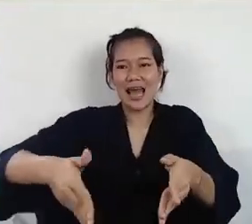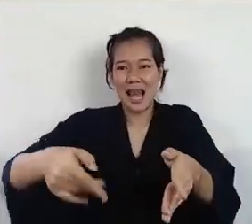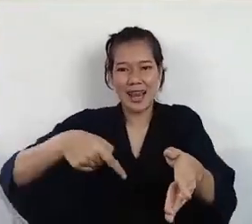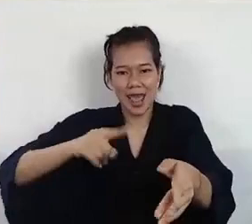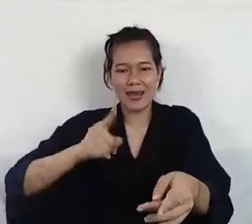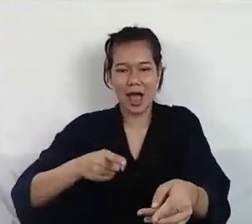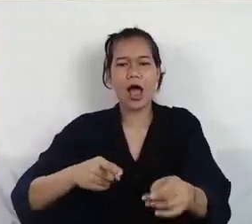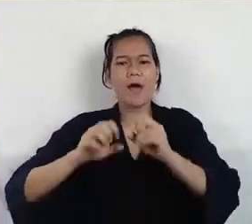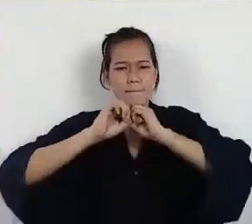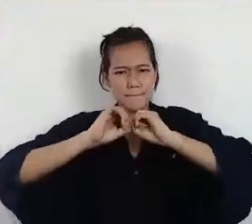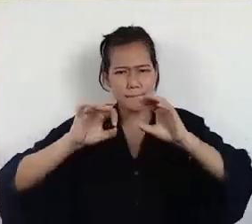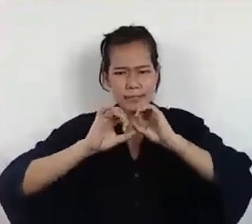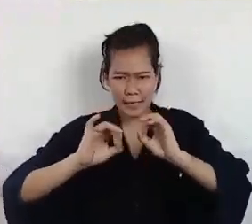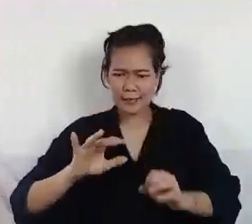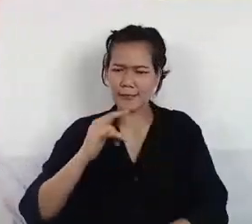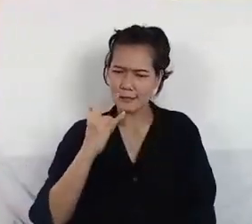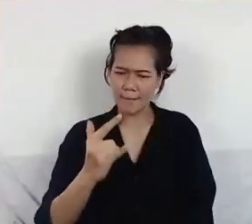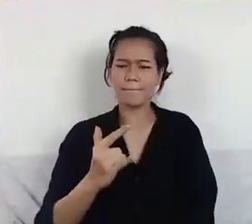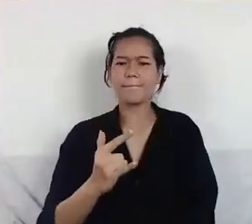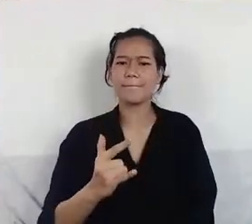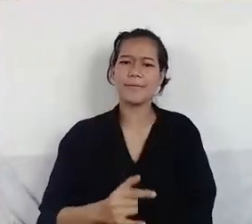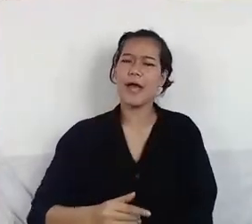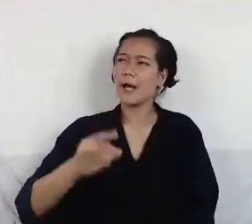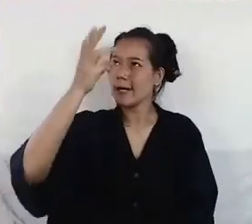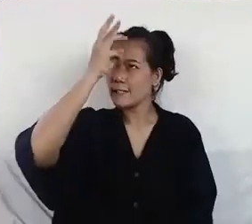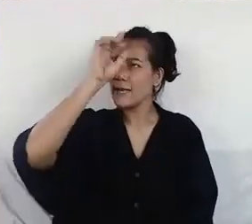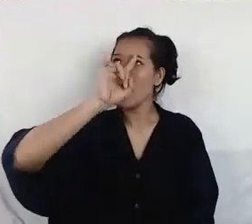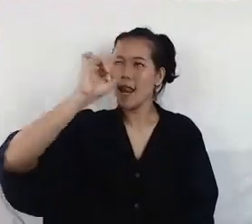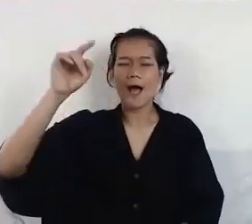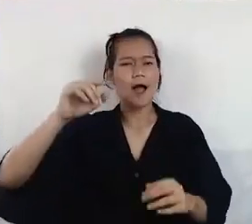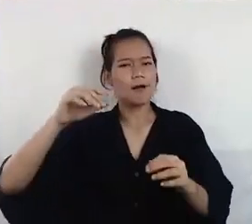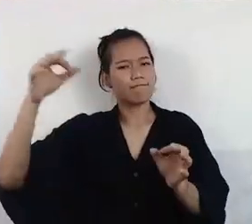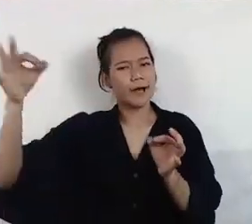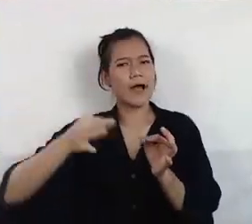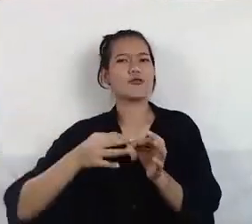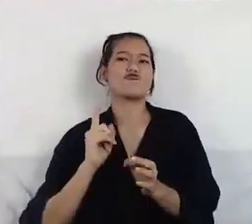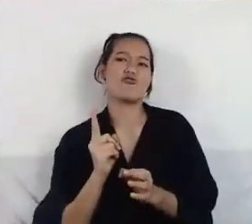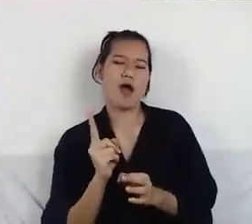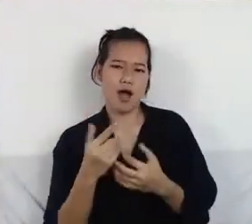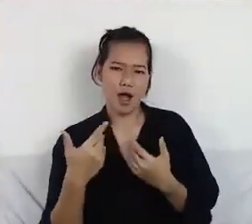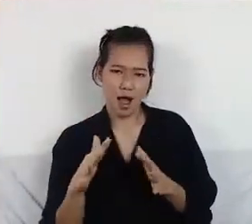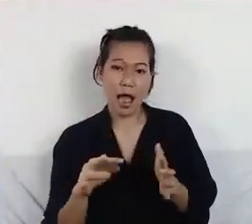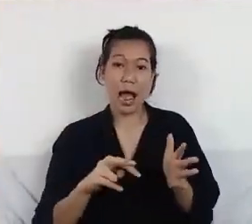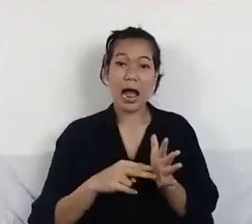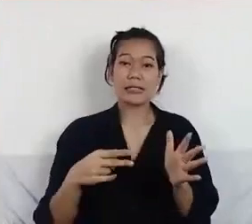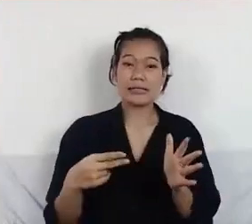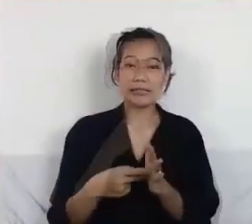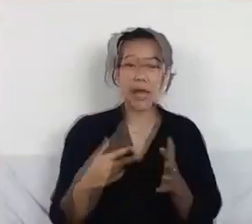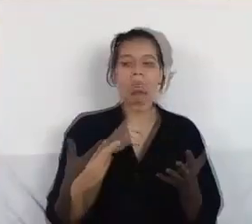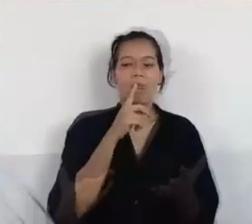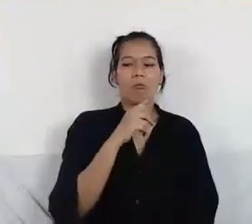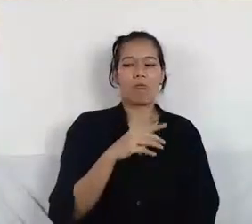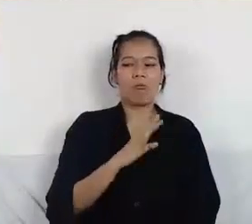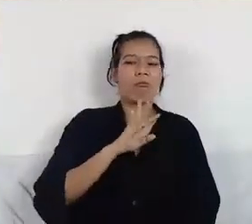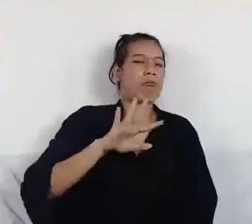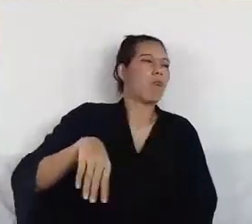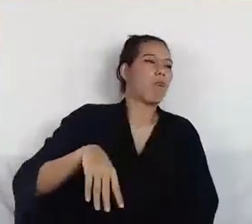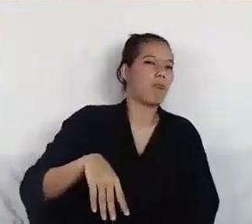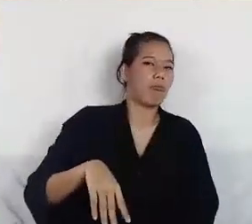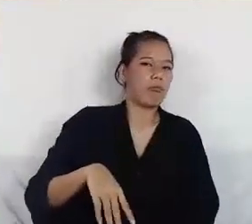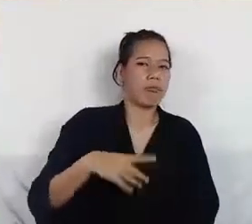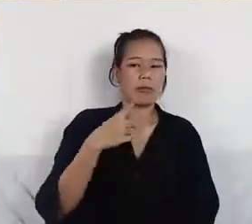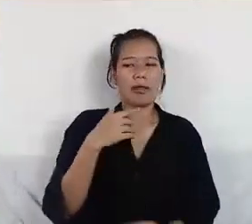sama, kerajaan Allah sudah dekat. Artinya, jangan mudah menjadi orang-orang yang mutung, gampang